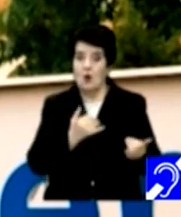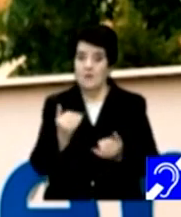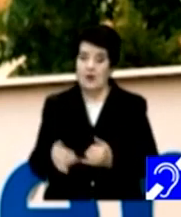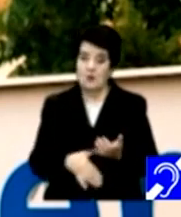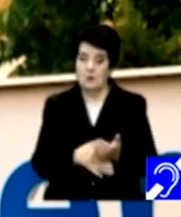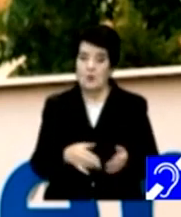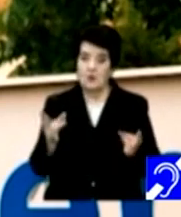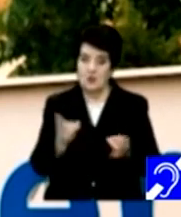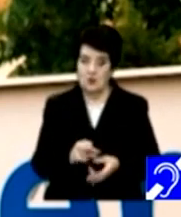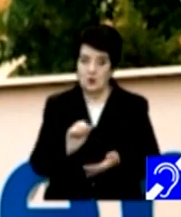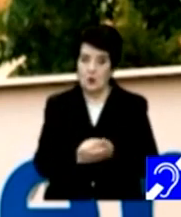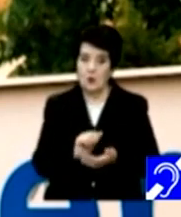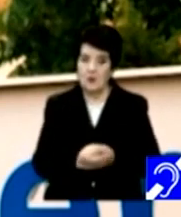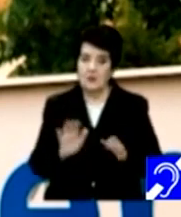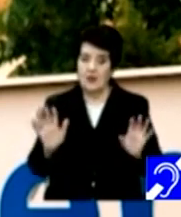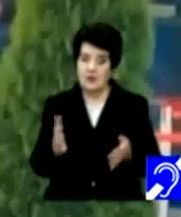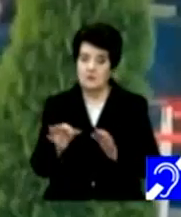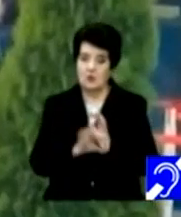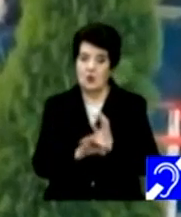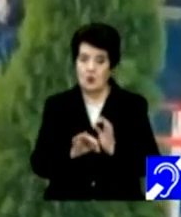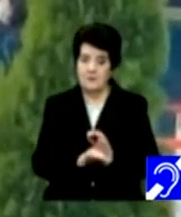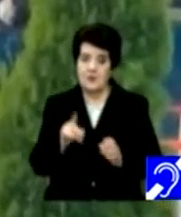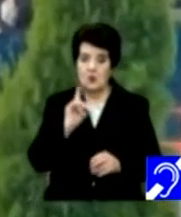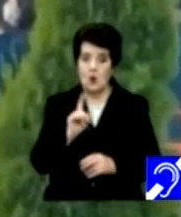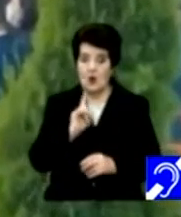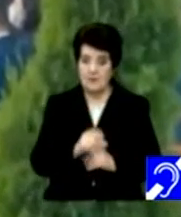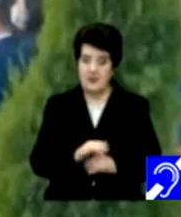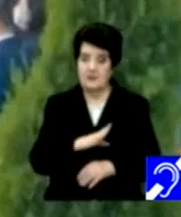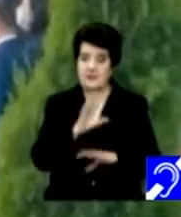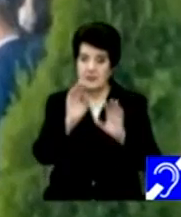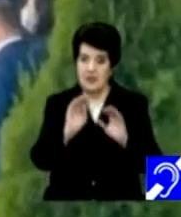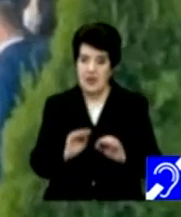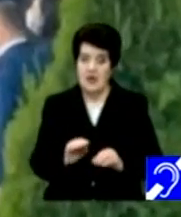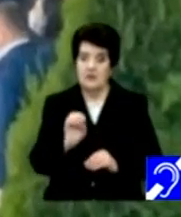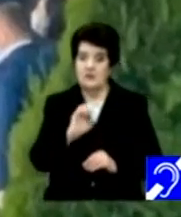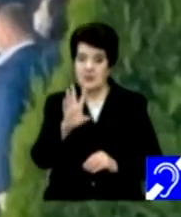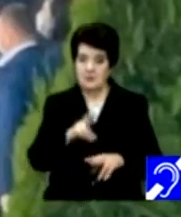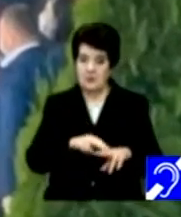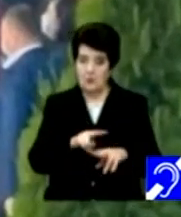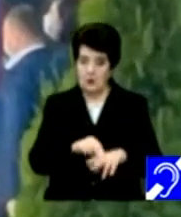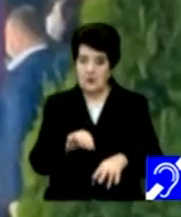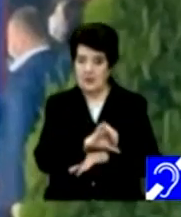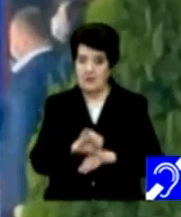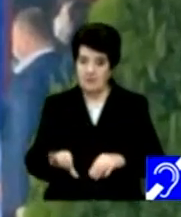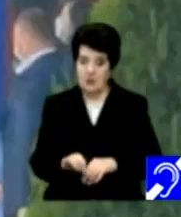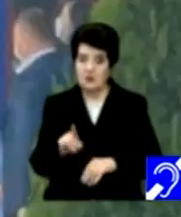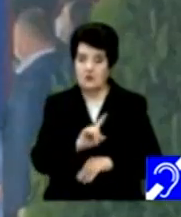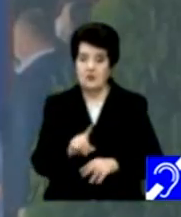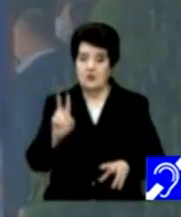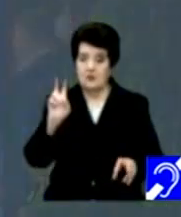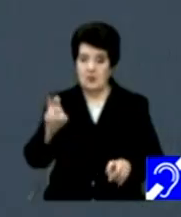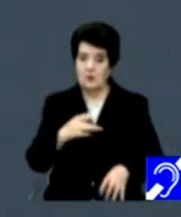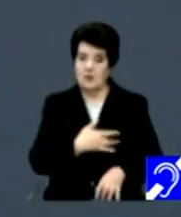suportul necesar în documentarea cazurilor de corupție. Deocamdată sunt anchetați 15 polițiști de frontieră ce au statut